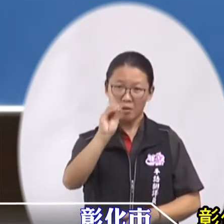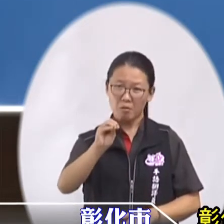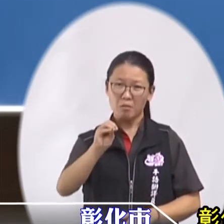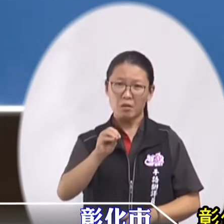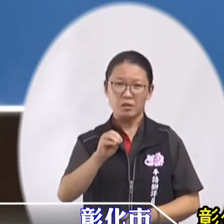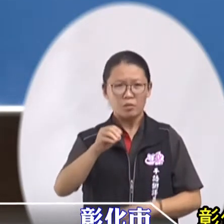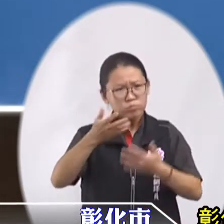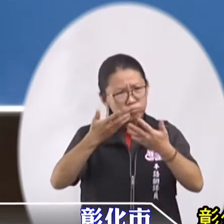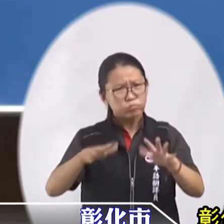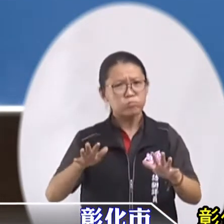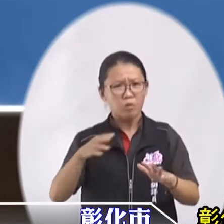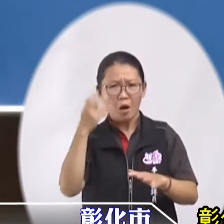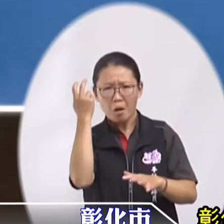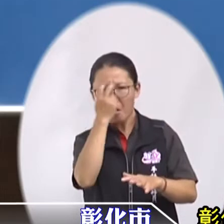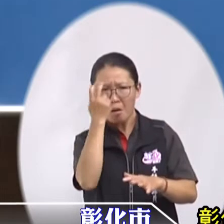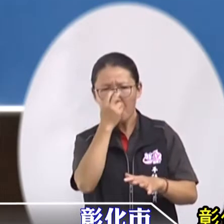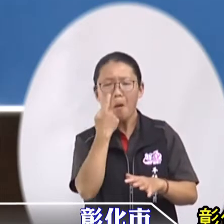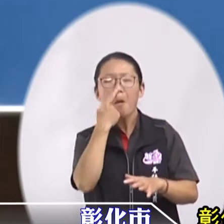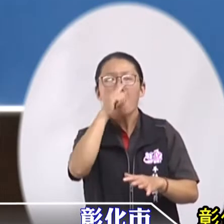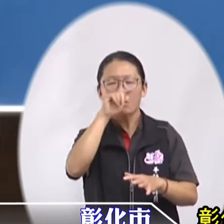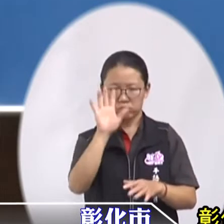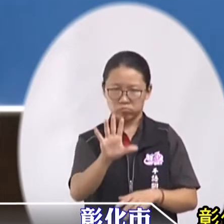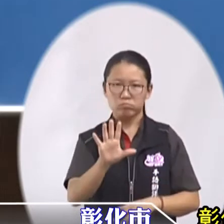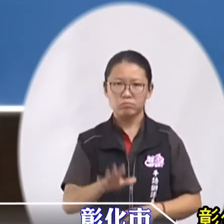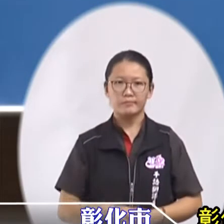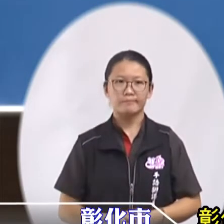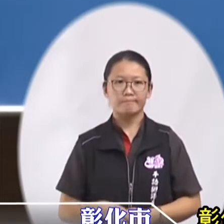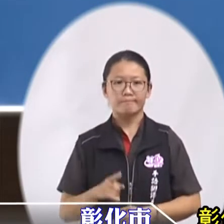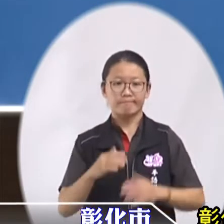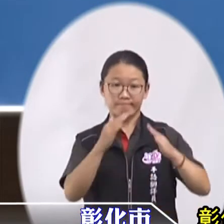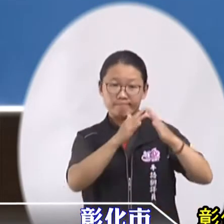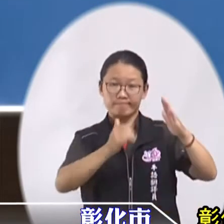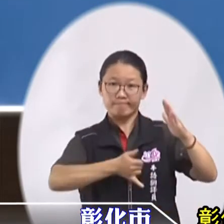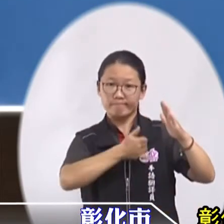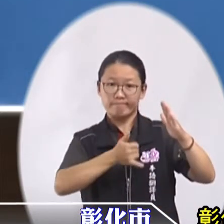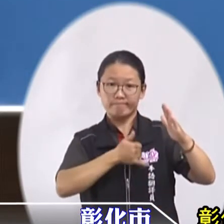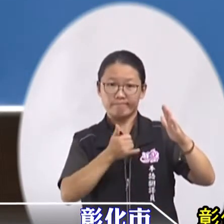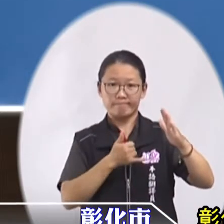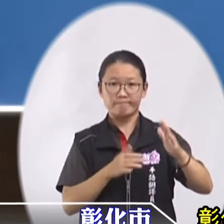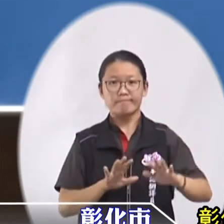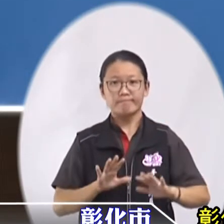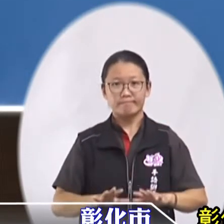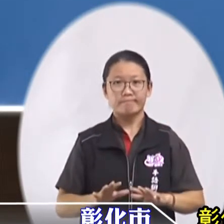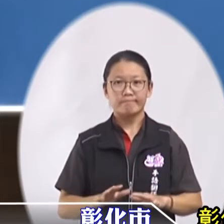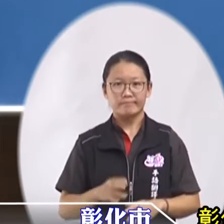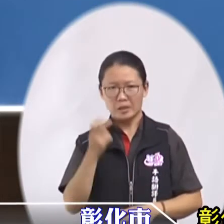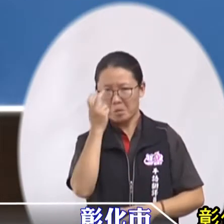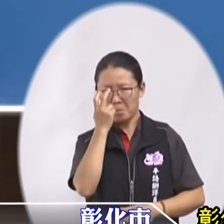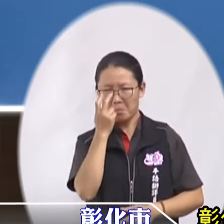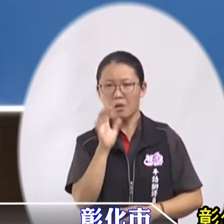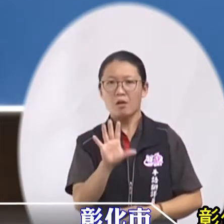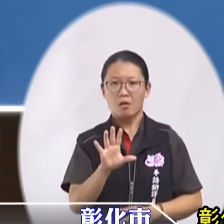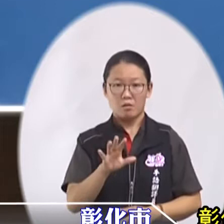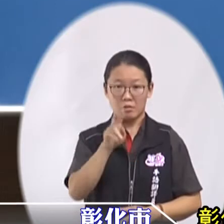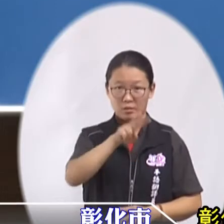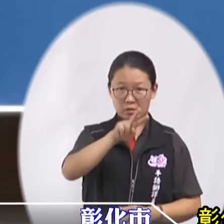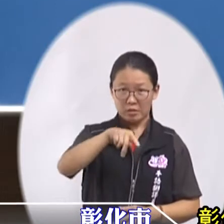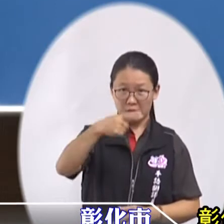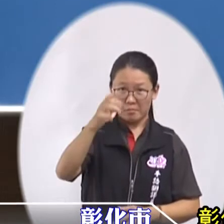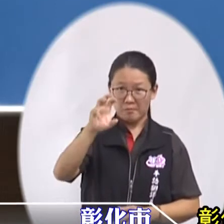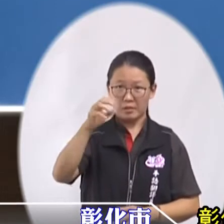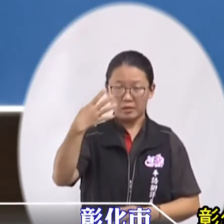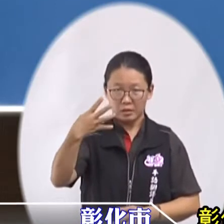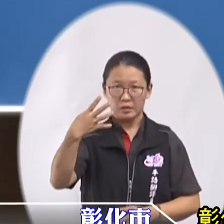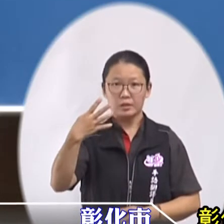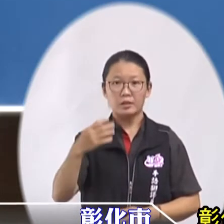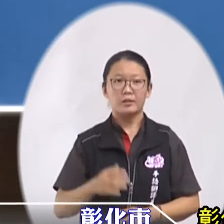128,447人了哈。做过 PCR， 那居家抗原快筛也不断的在成长哈，那是2184，这都好难靠